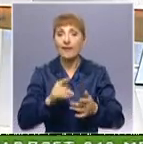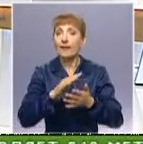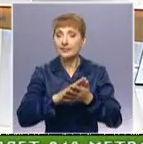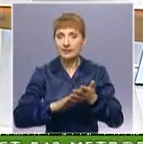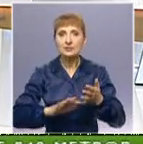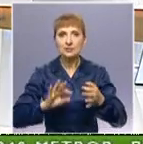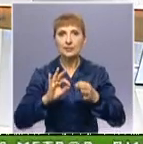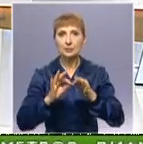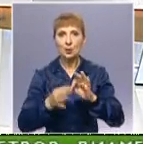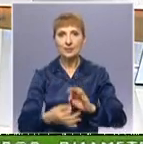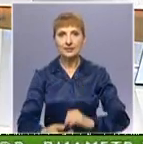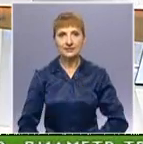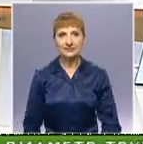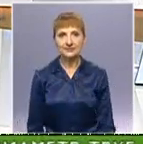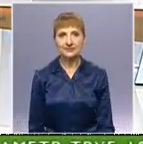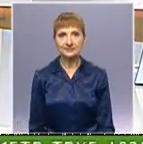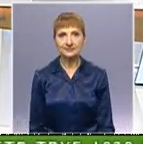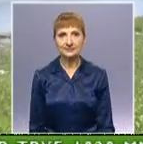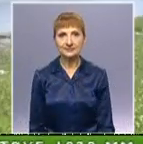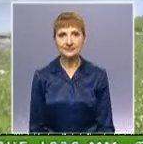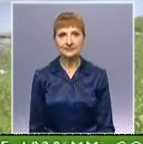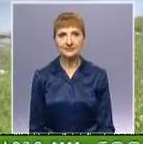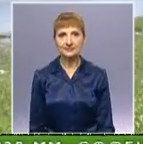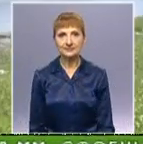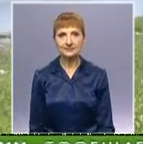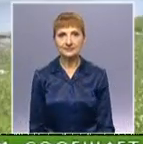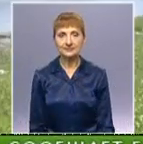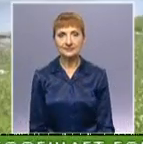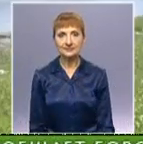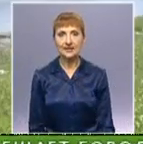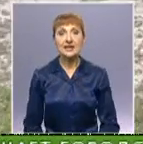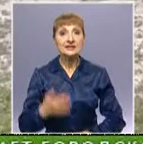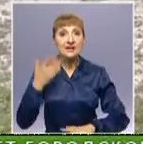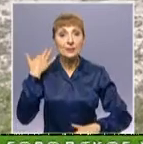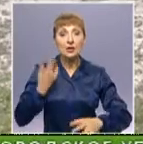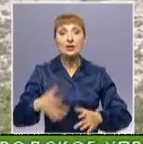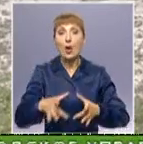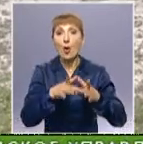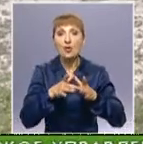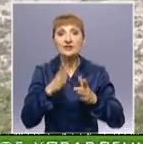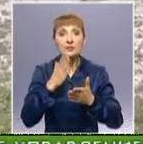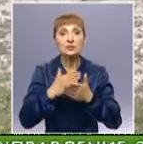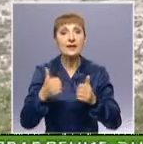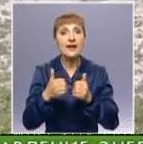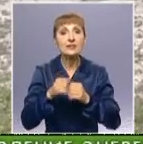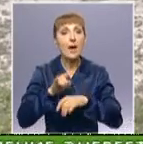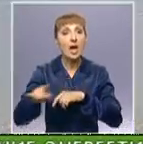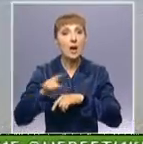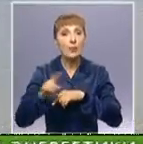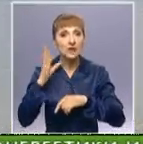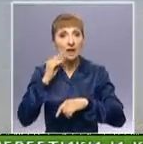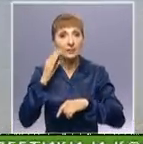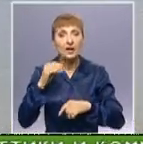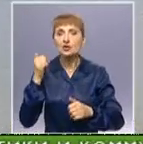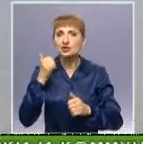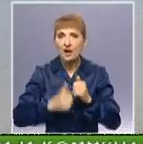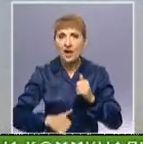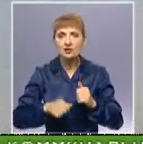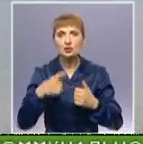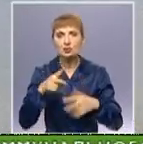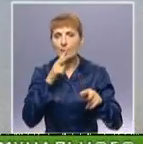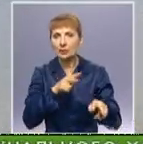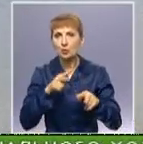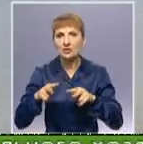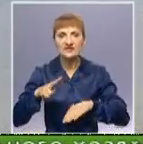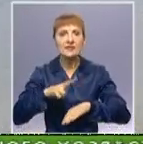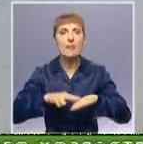Делимурат Муталипов продолжит тему. С недавних пор это озеро, расположенное возле аэропорта Алматы, все чаще стало